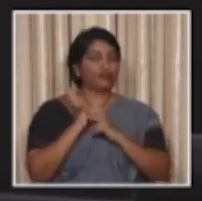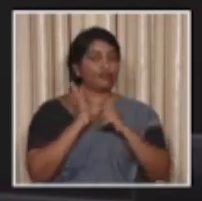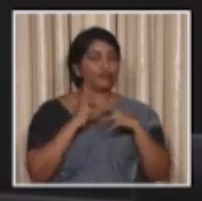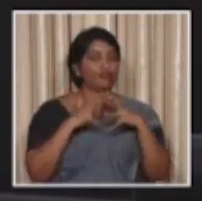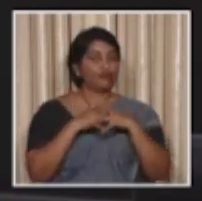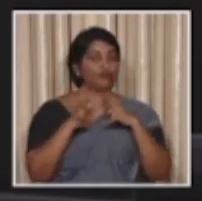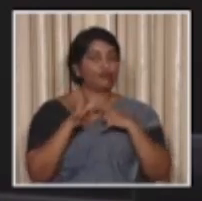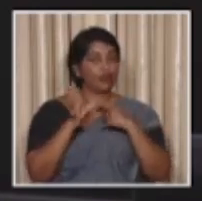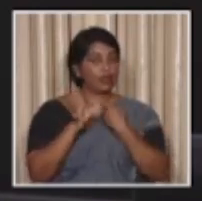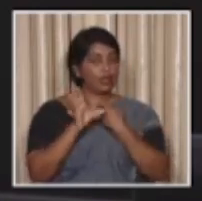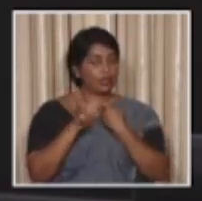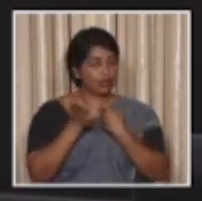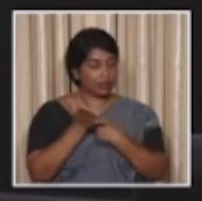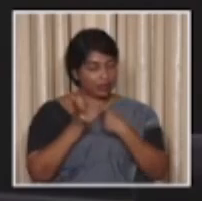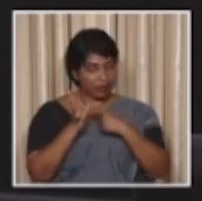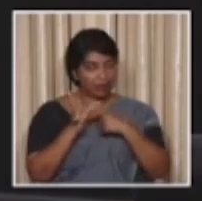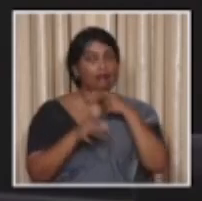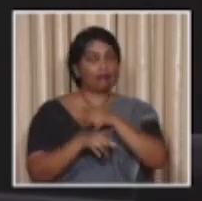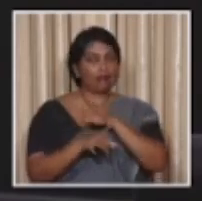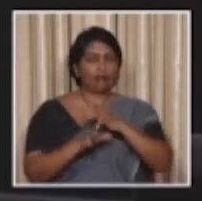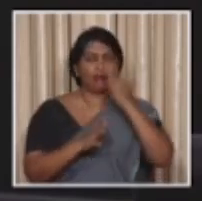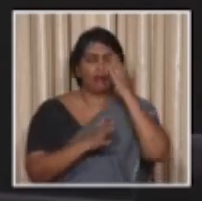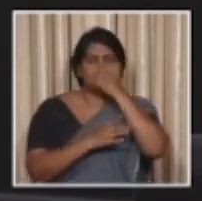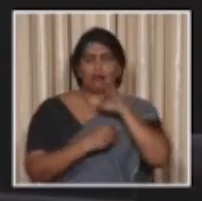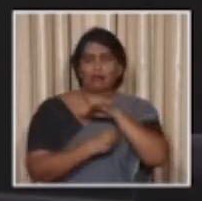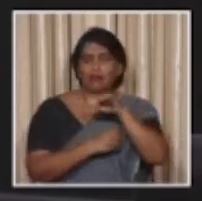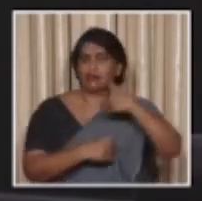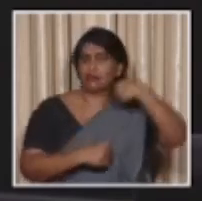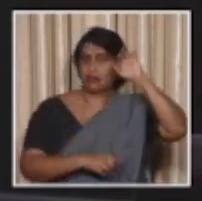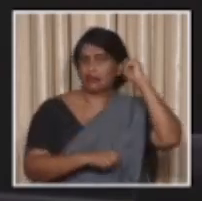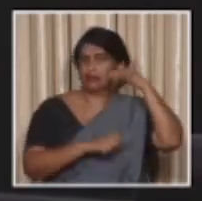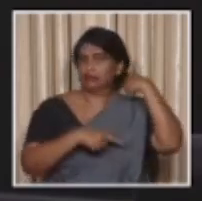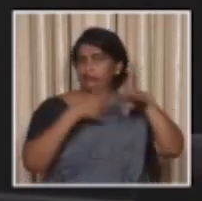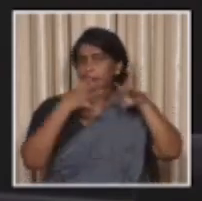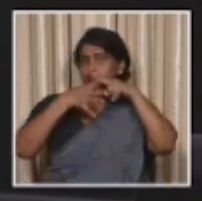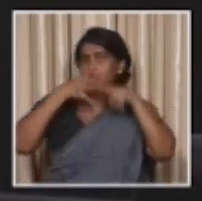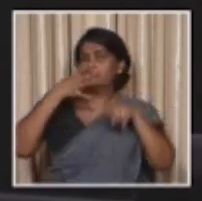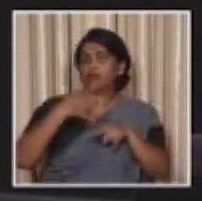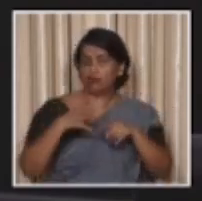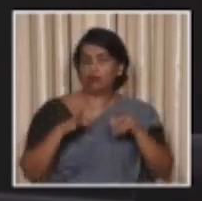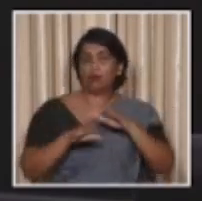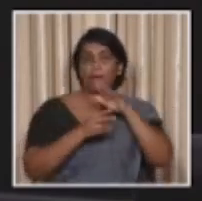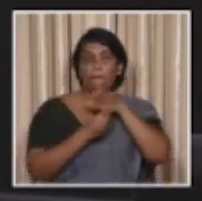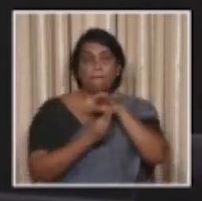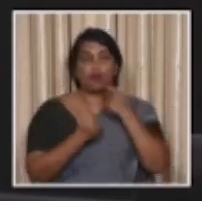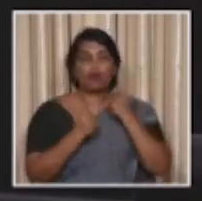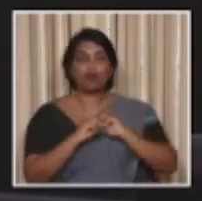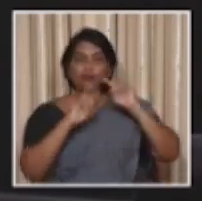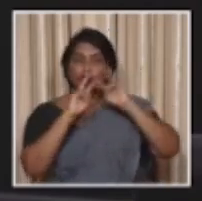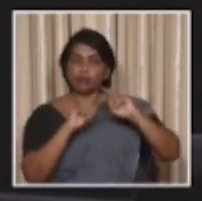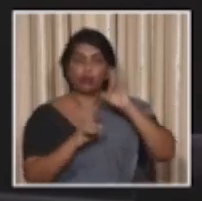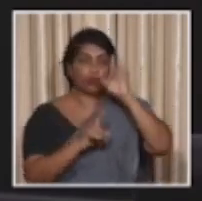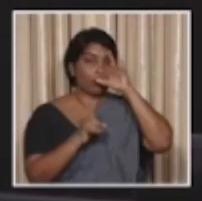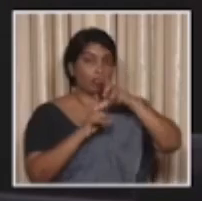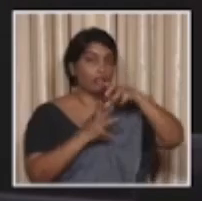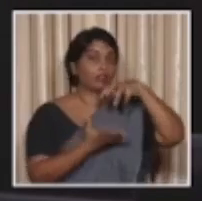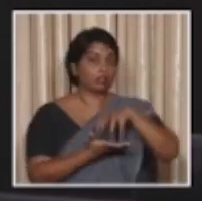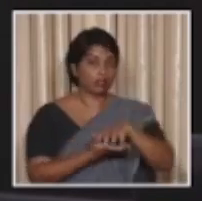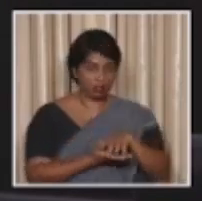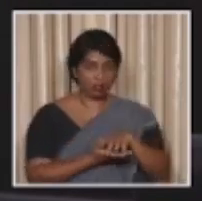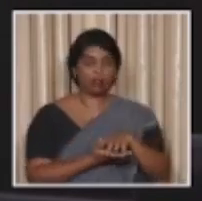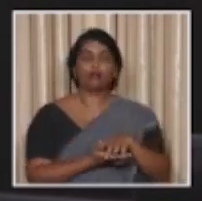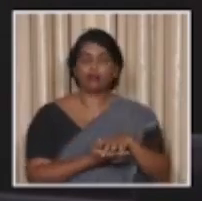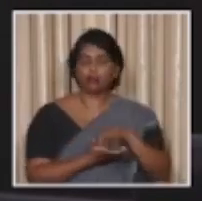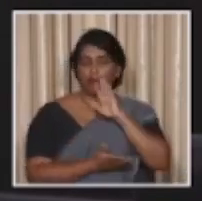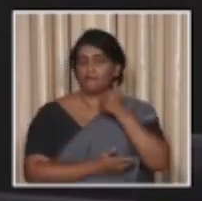සෞන්දර්යාත්මක වටිනාකම් තියෙන ප්‍රදේශ, ඓතිහාසික වටිනාකම් පිළිබඳව අධ්‍යයනය කරන අයට මේ කුරුණෑගල දිස්ත්‍රික්කයේ වයඹ පළාත සත්කෝරළය